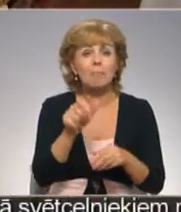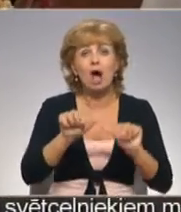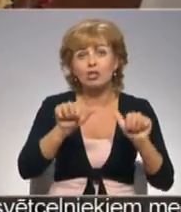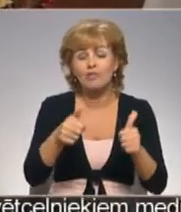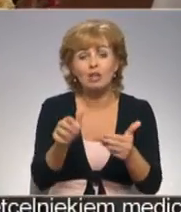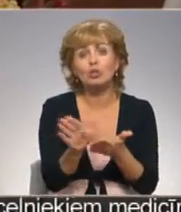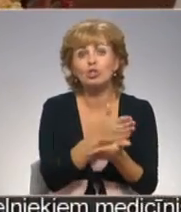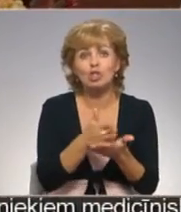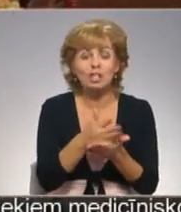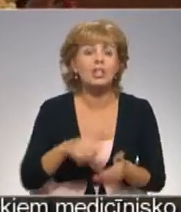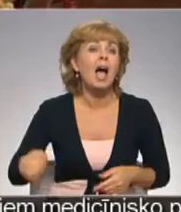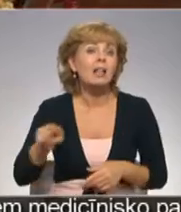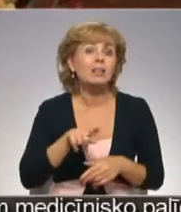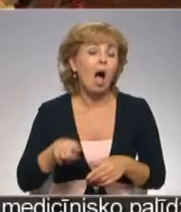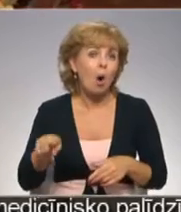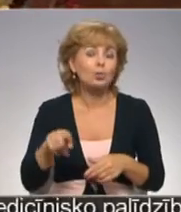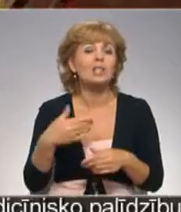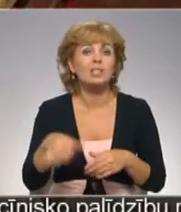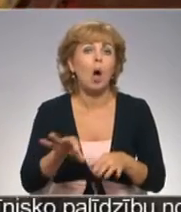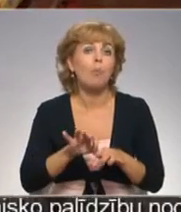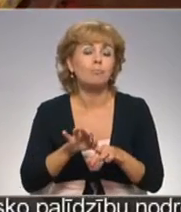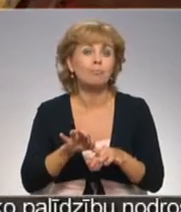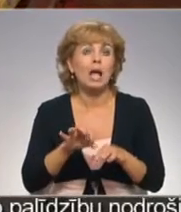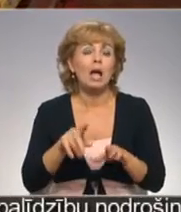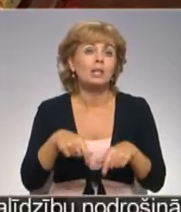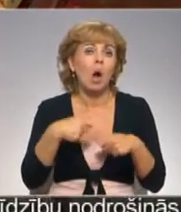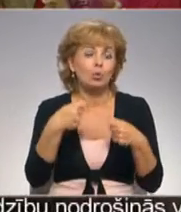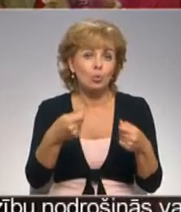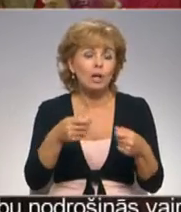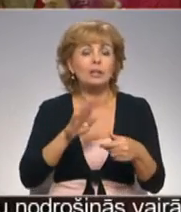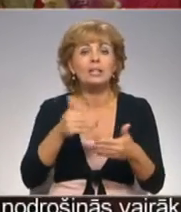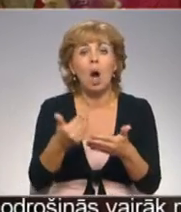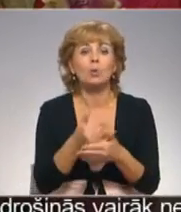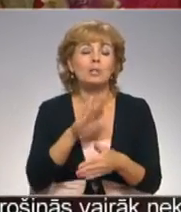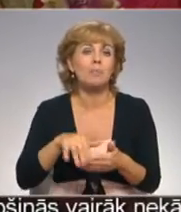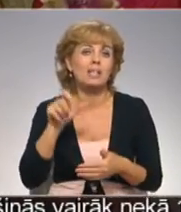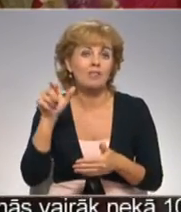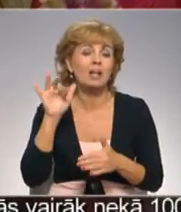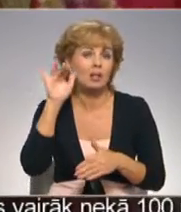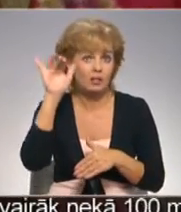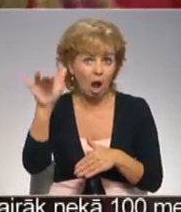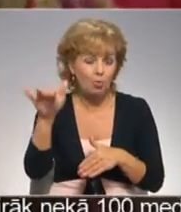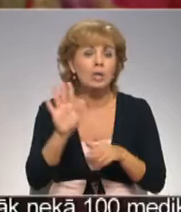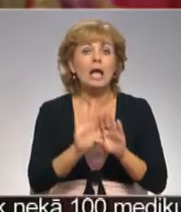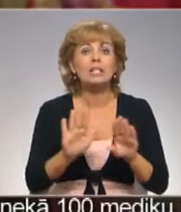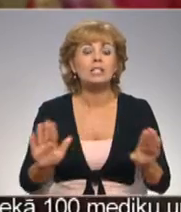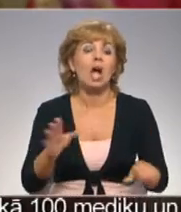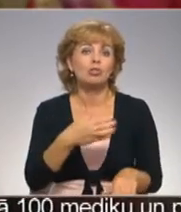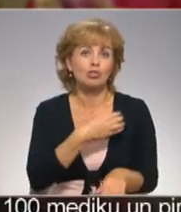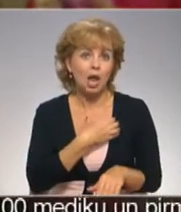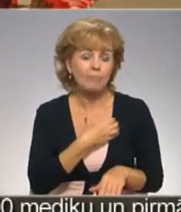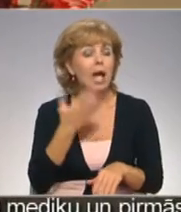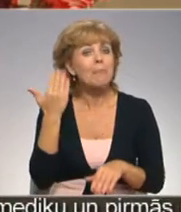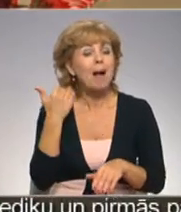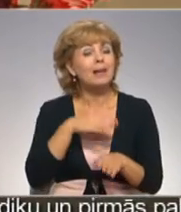veidotās šķirnes, jau tautā palaistās un jaunās vēl bez vārda, kas nākotnē arī solās būt izstāžu čempionis.